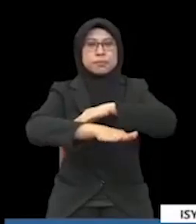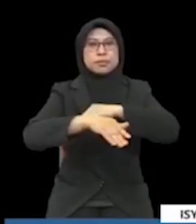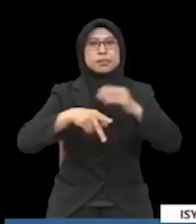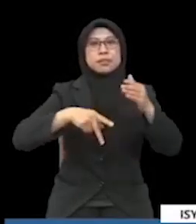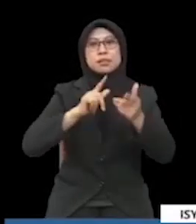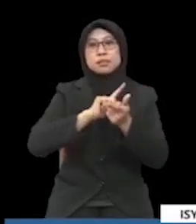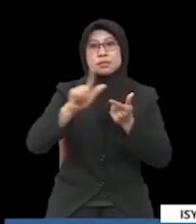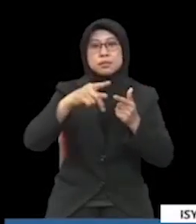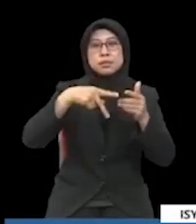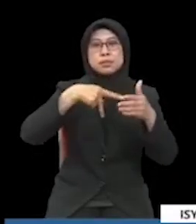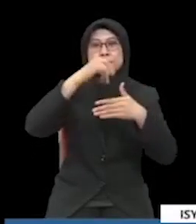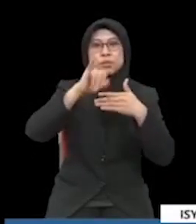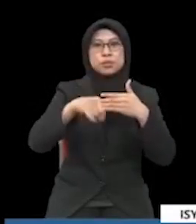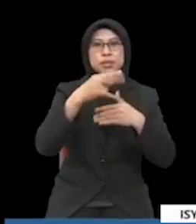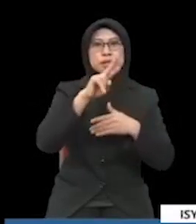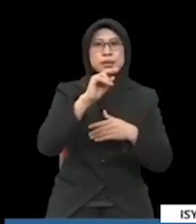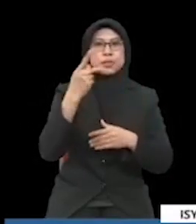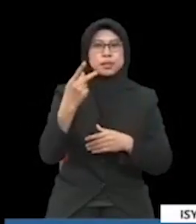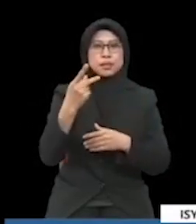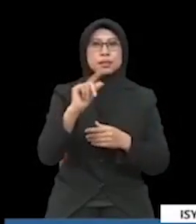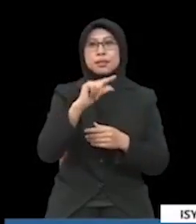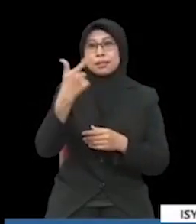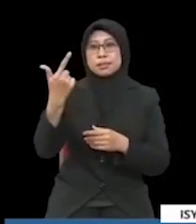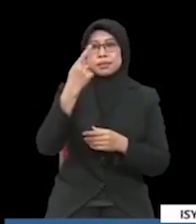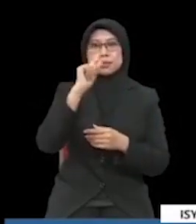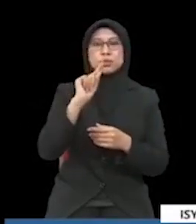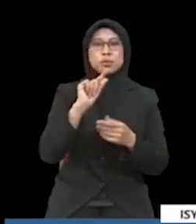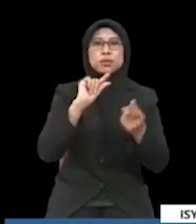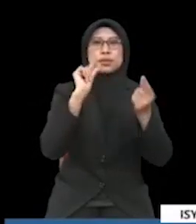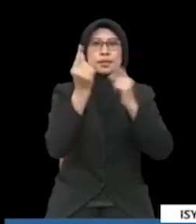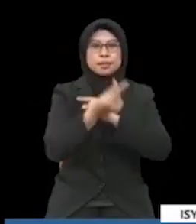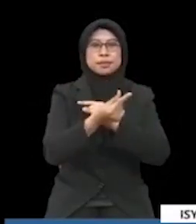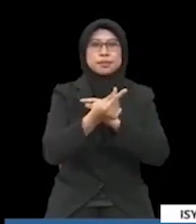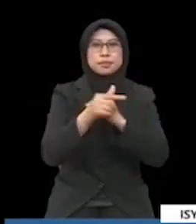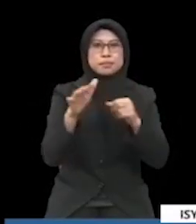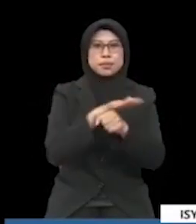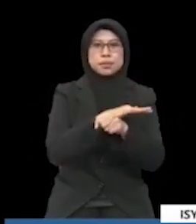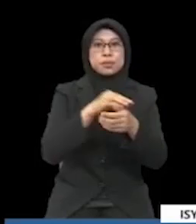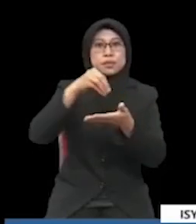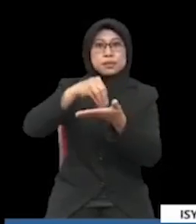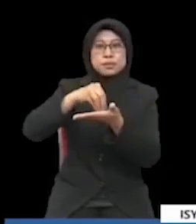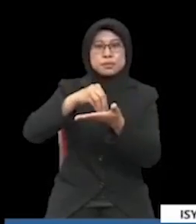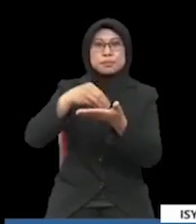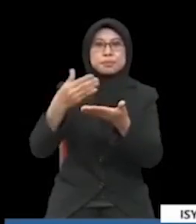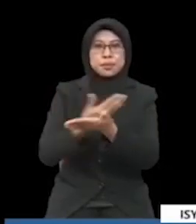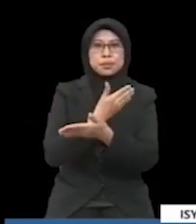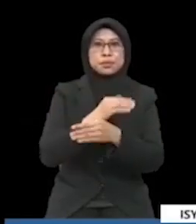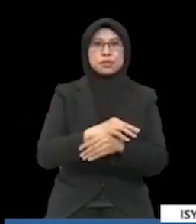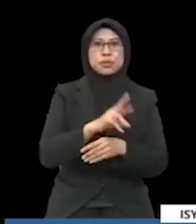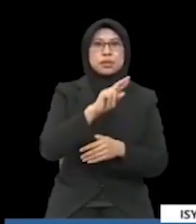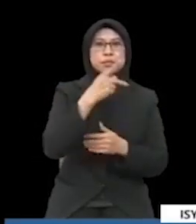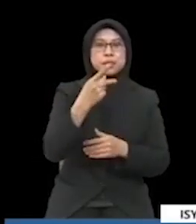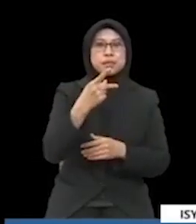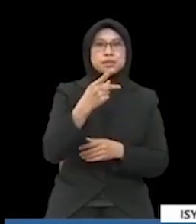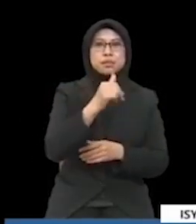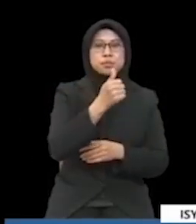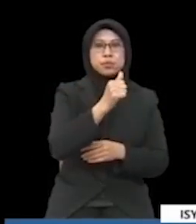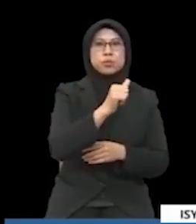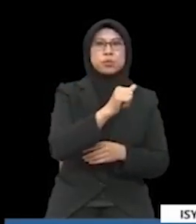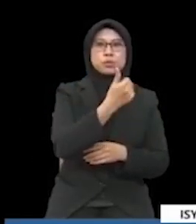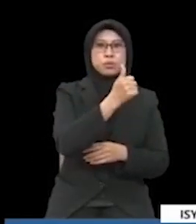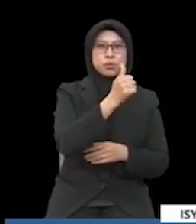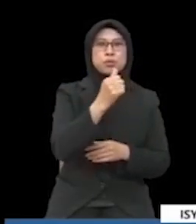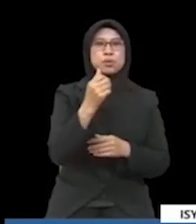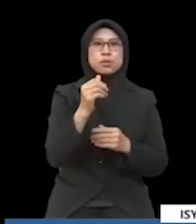Rojak rem key dan Project lain-lain untuk gantian penuh baru-baru Speedy berikut bagian mg10 10 BOS sekolah